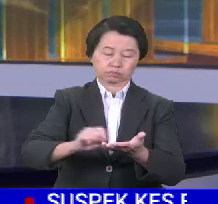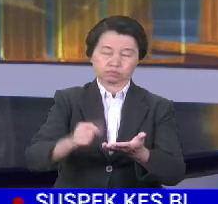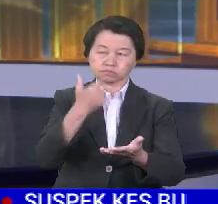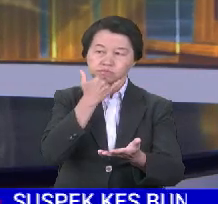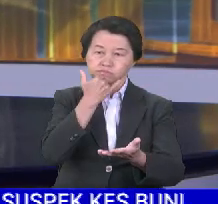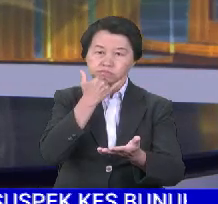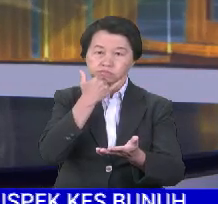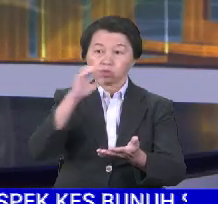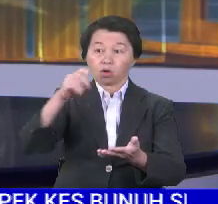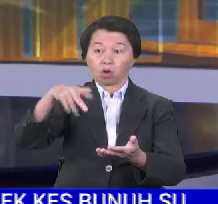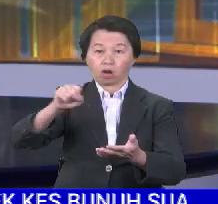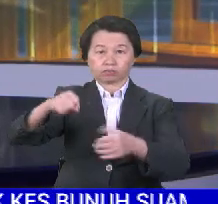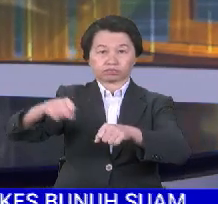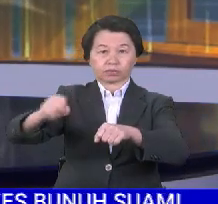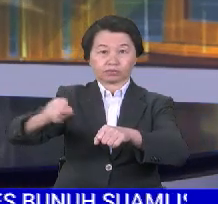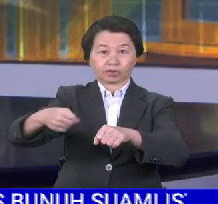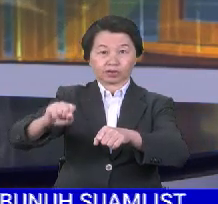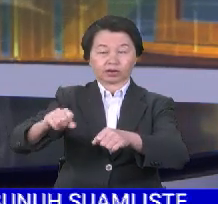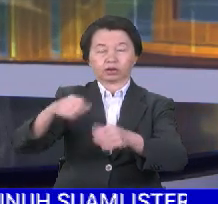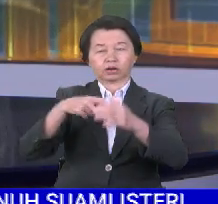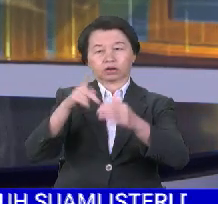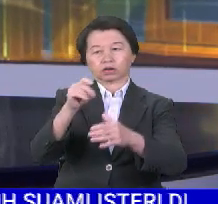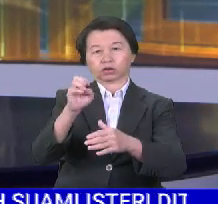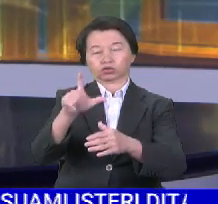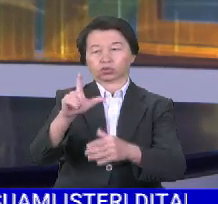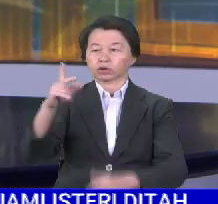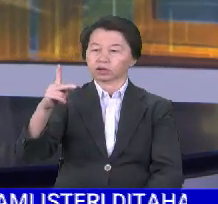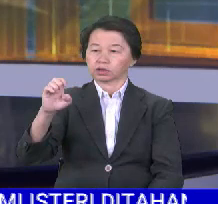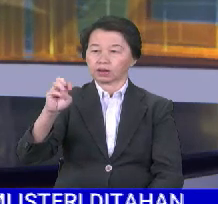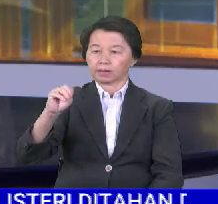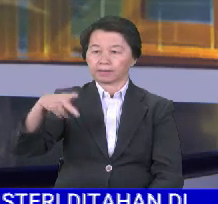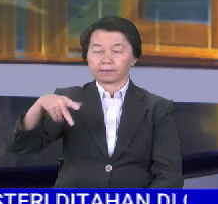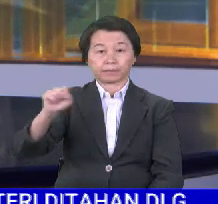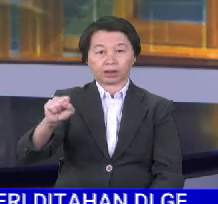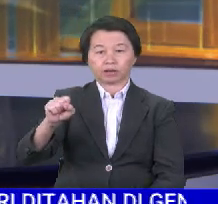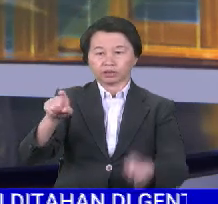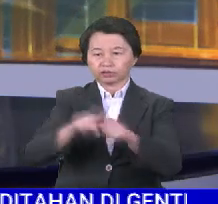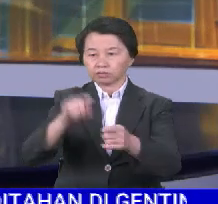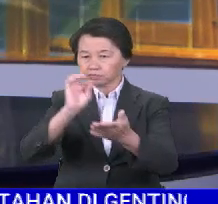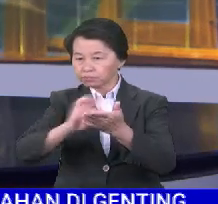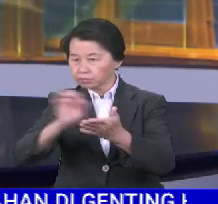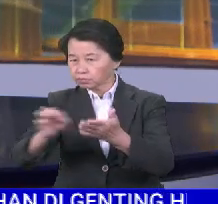khas motosikal sempena Aidiladha di Plaza Tol Kempas, Johor Bahru. Turut diperiksa 250